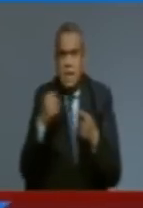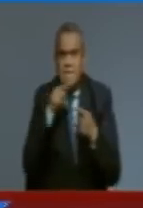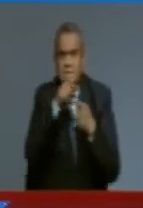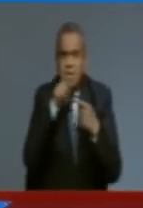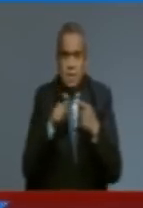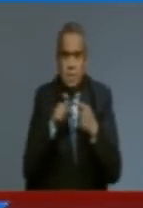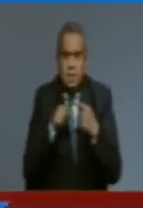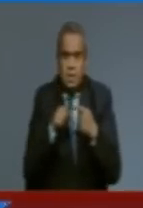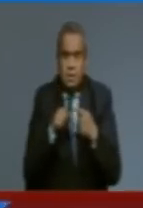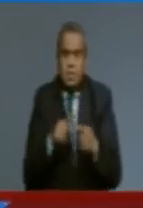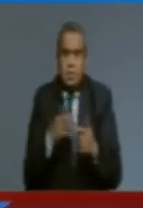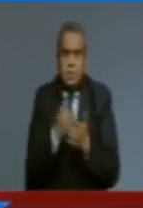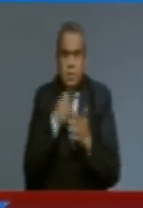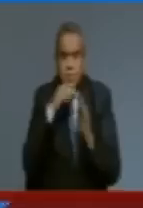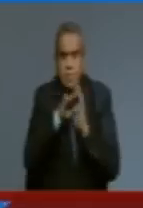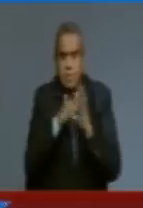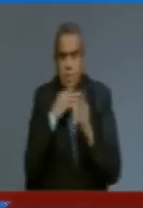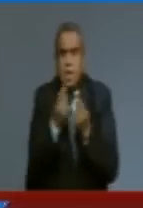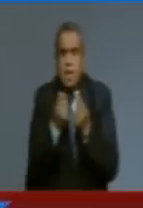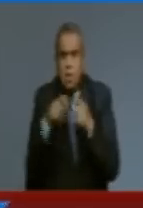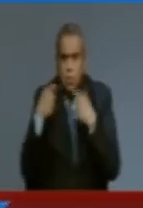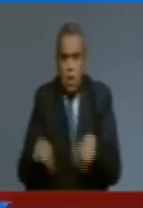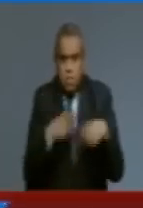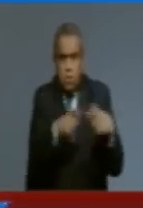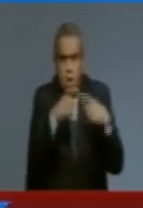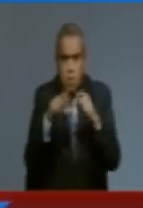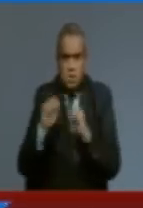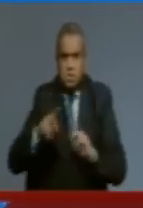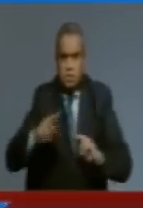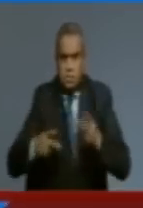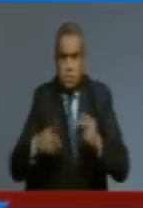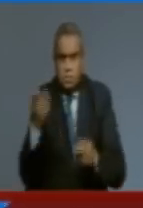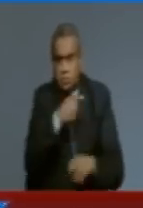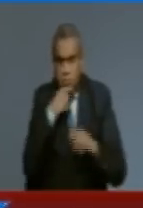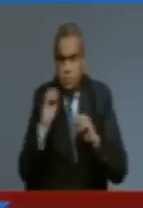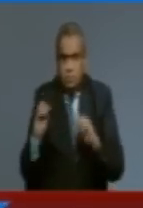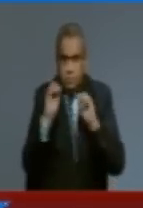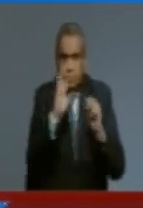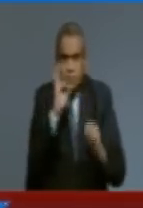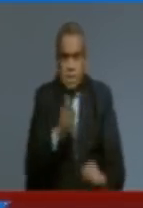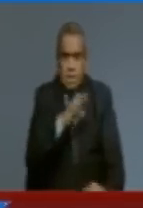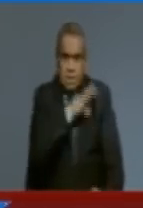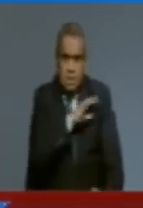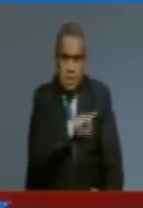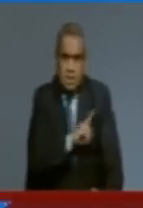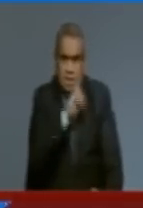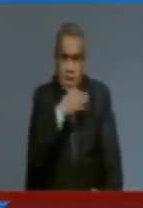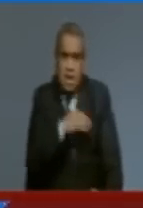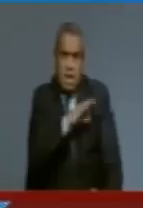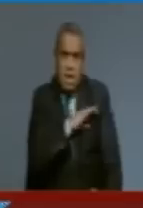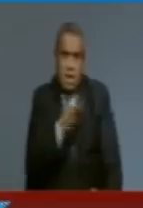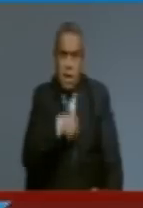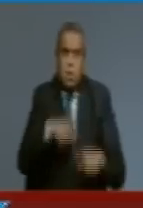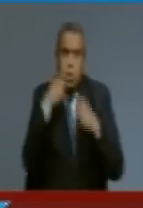30% على حساب العملات الوطنية. فألفت انتباهكم إلى الاستفادة من العملات الوطنية، أحد أهم